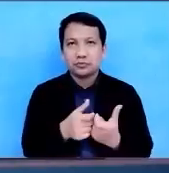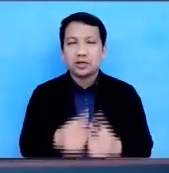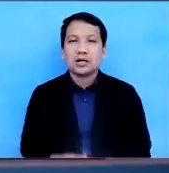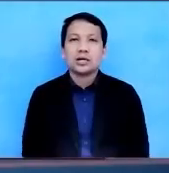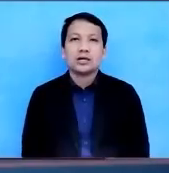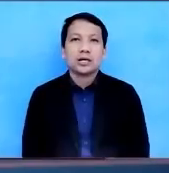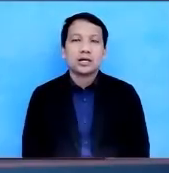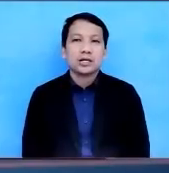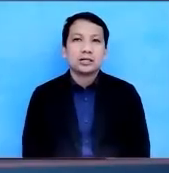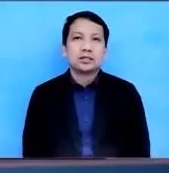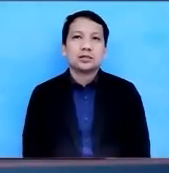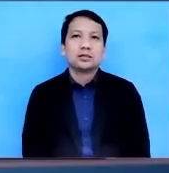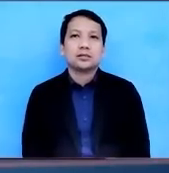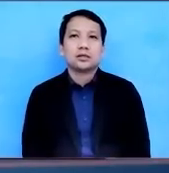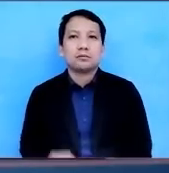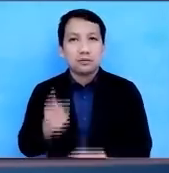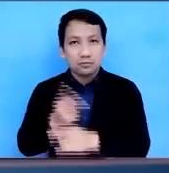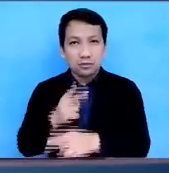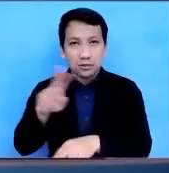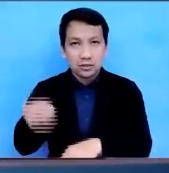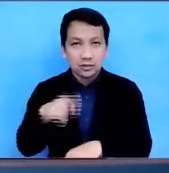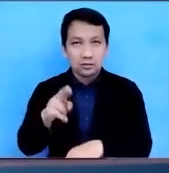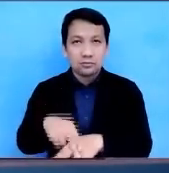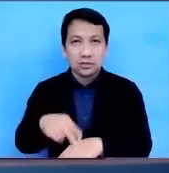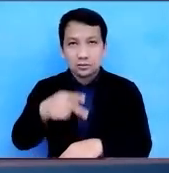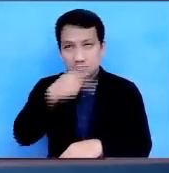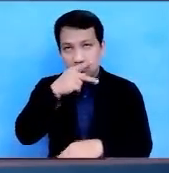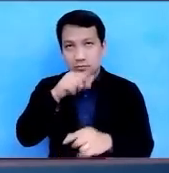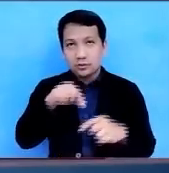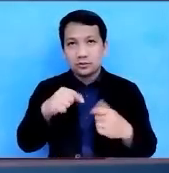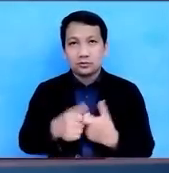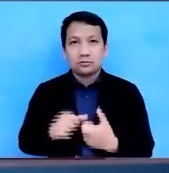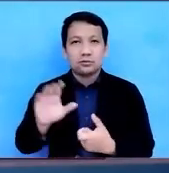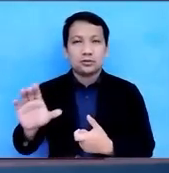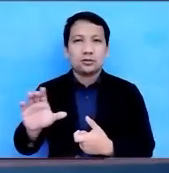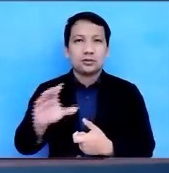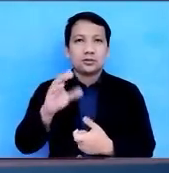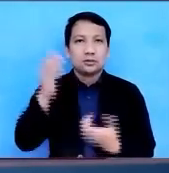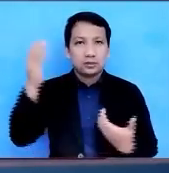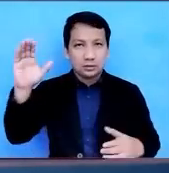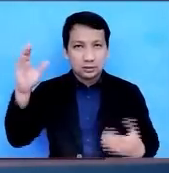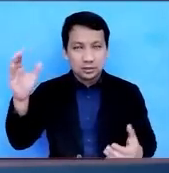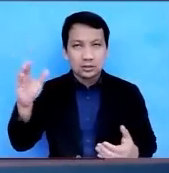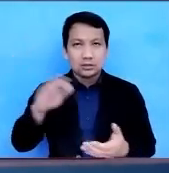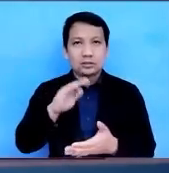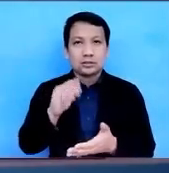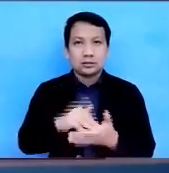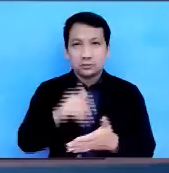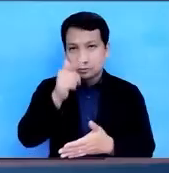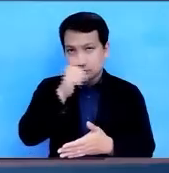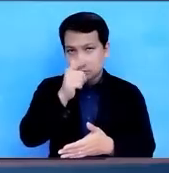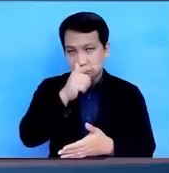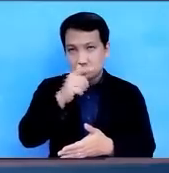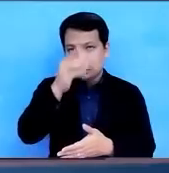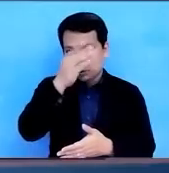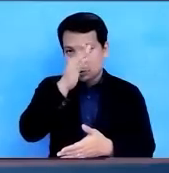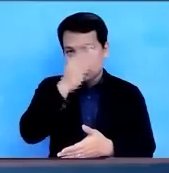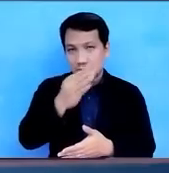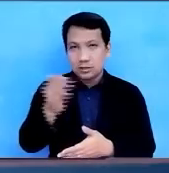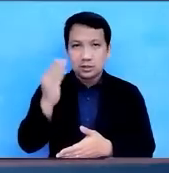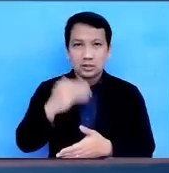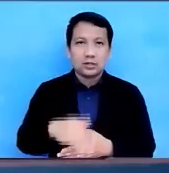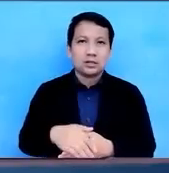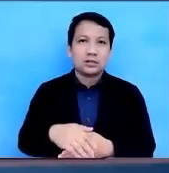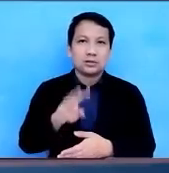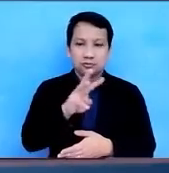sa mga binabantayang rehiyon dahil sa banta ng private armed groups ay ang Cordillera Administrative Region, Central Luzon, Bicol Region,